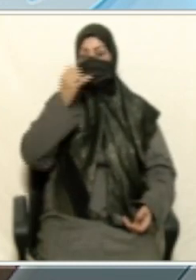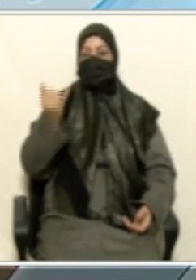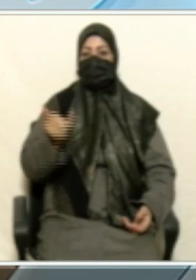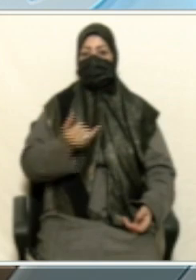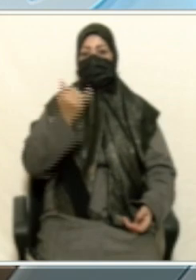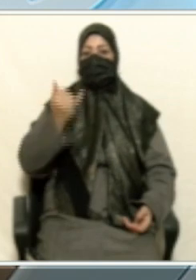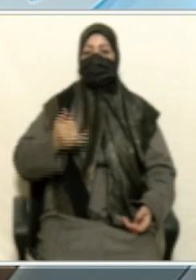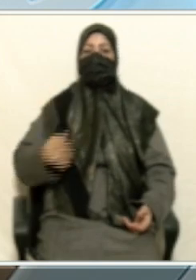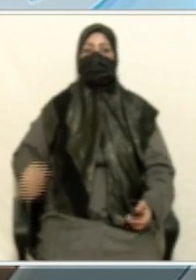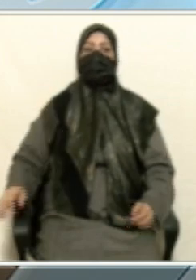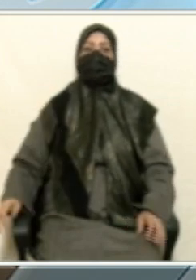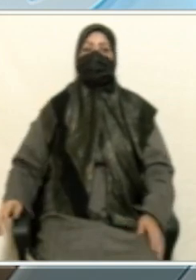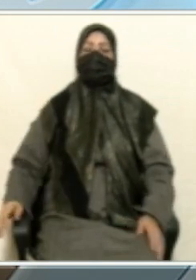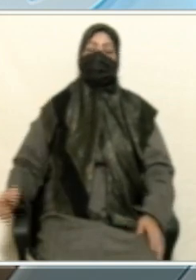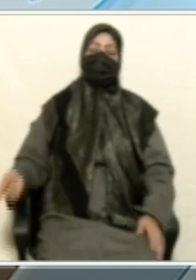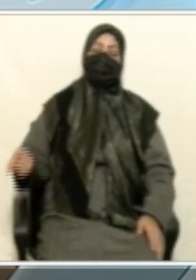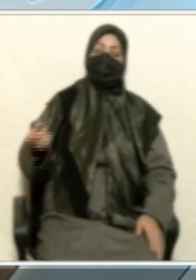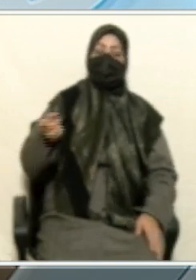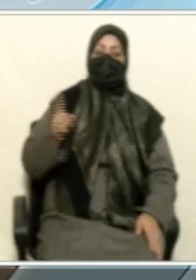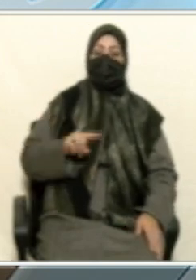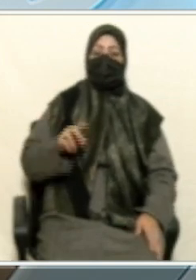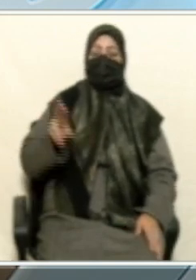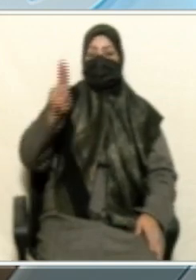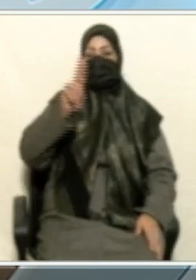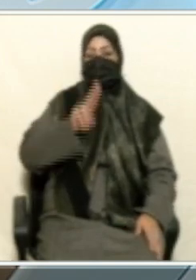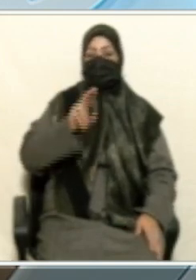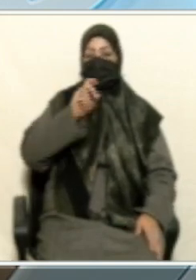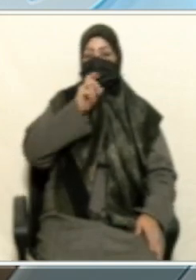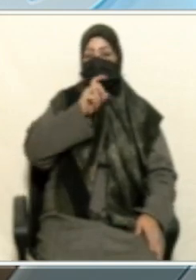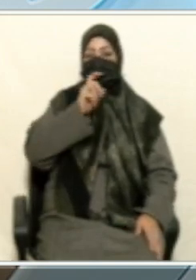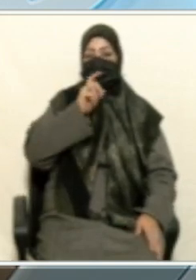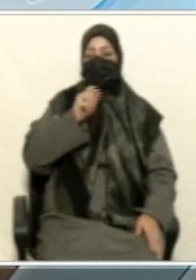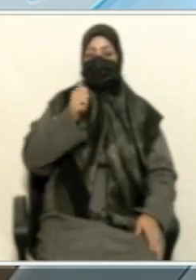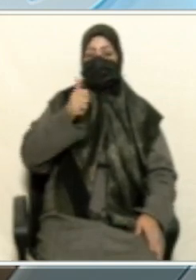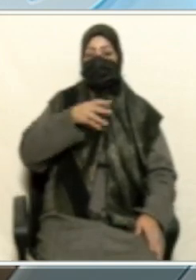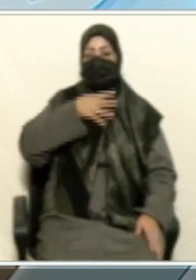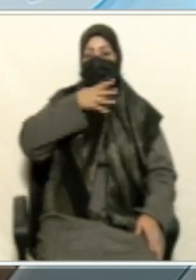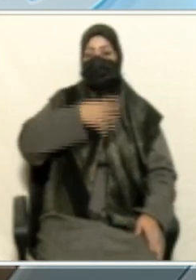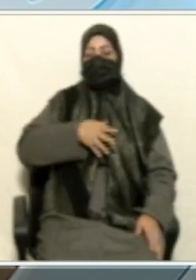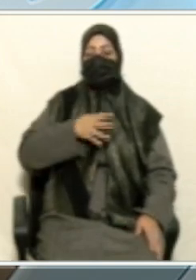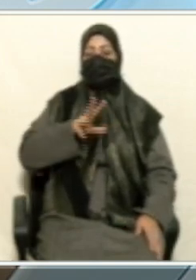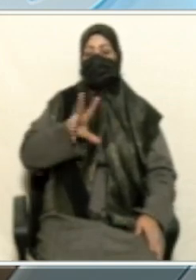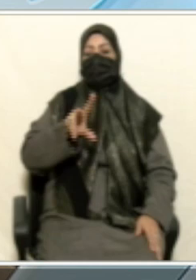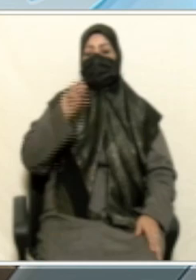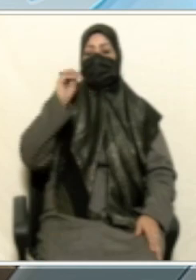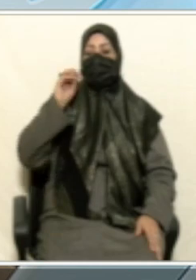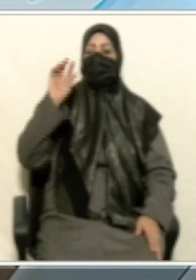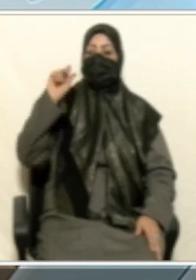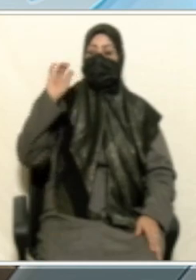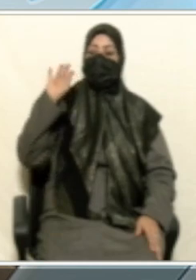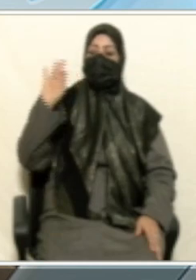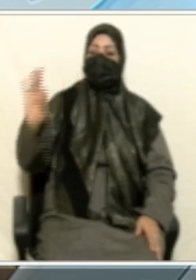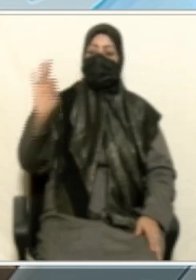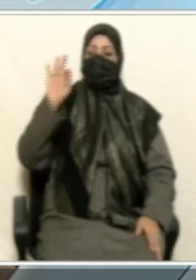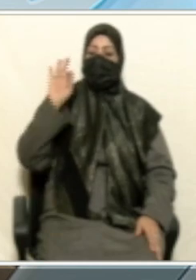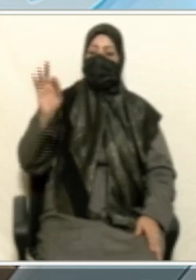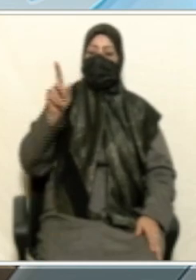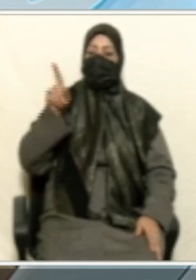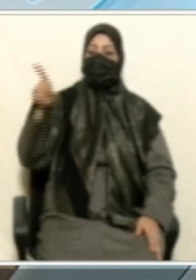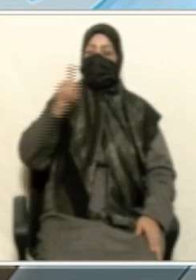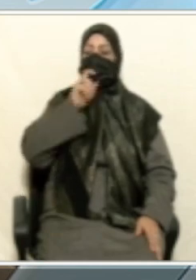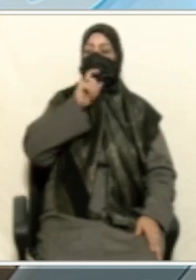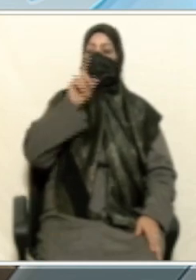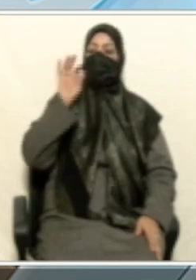فاطمة، تقول: يا شيخ، أنا اتهمت بسرقة، اتهمت أنا وأختي وسجن ابني،